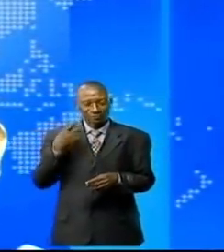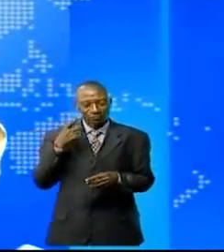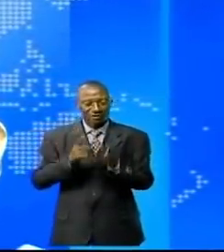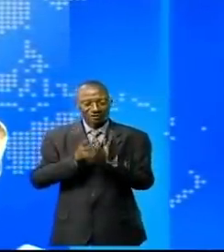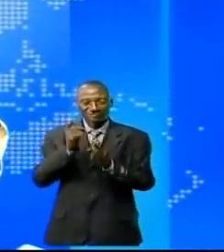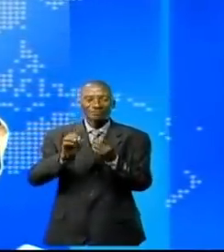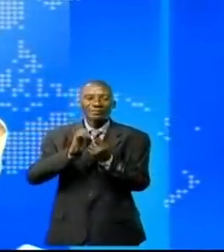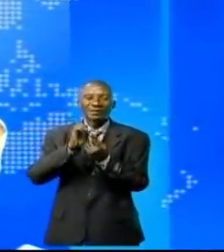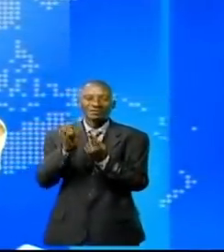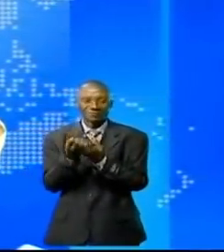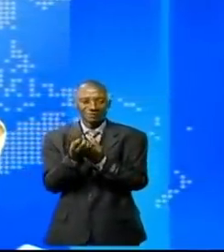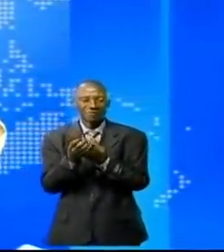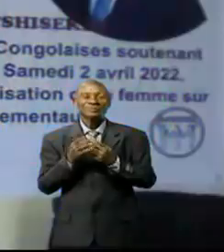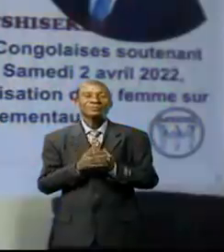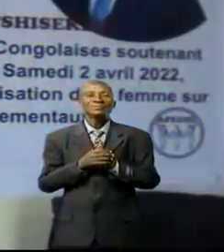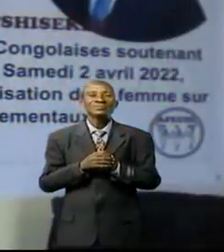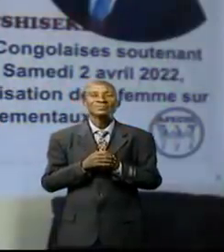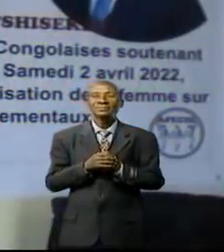Kabouangabou Kassachinaï.